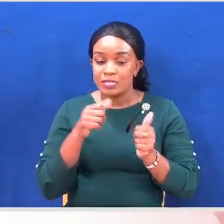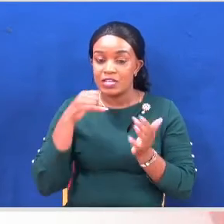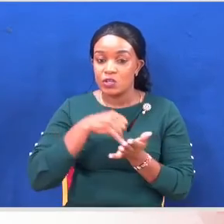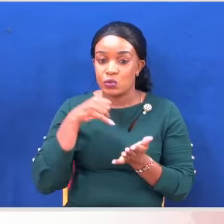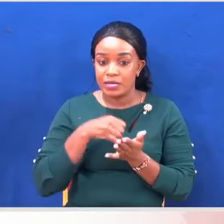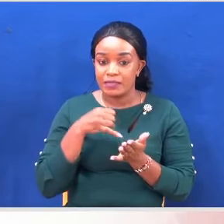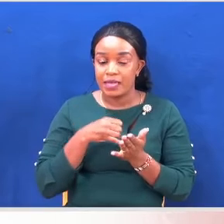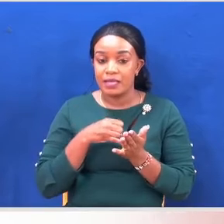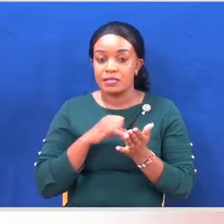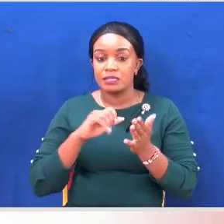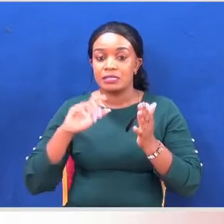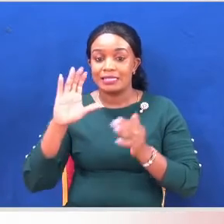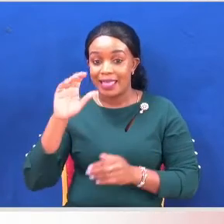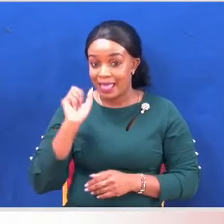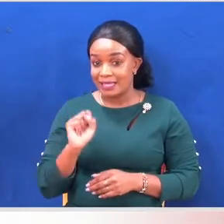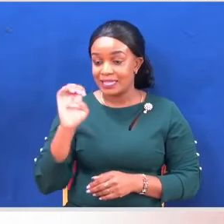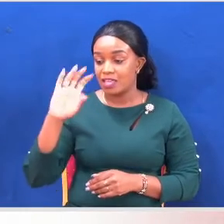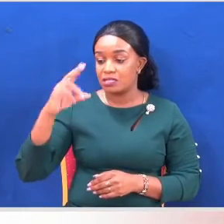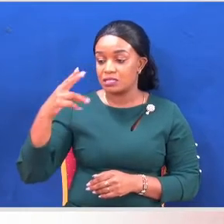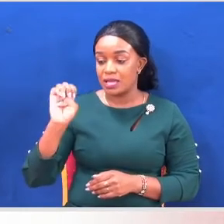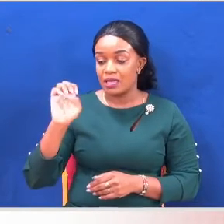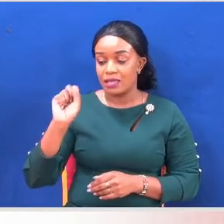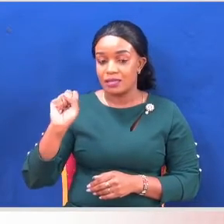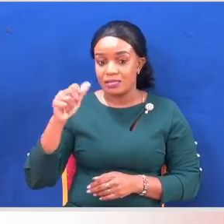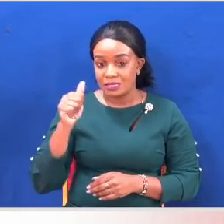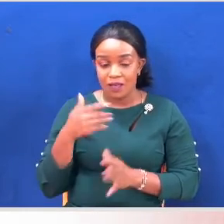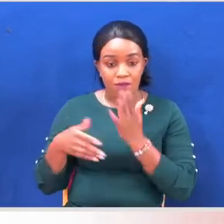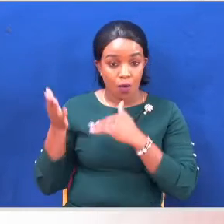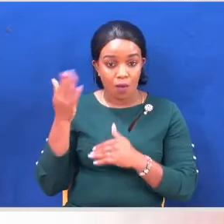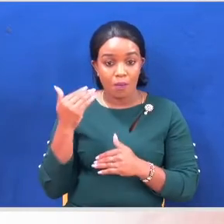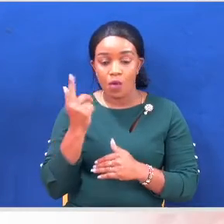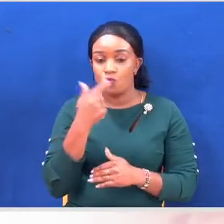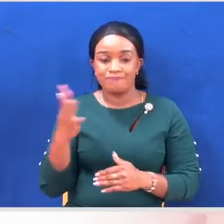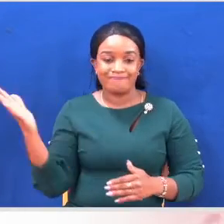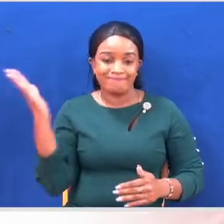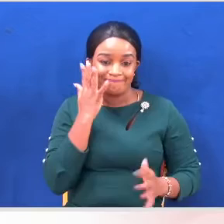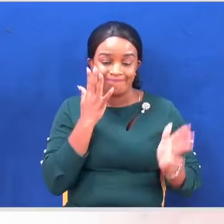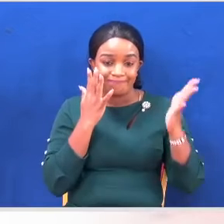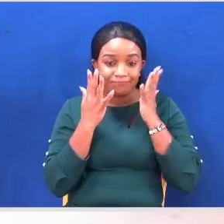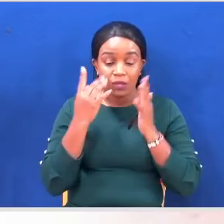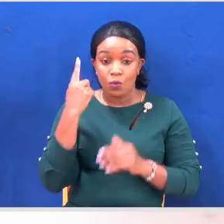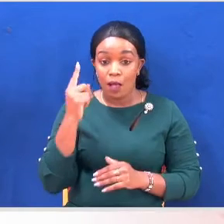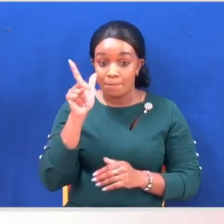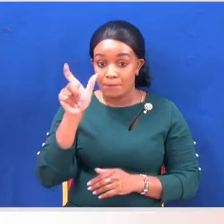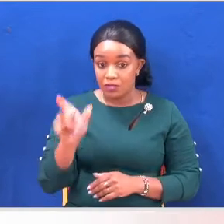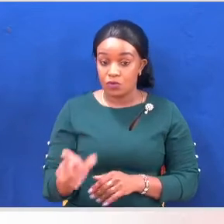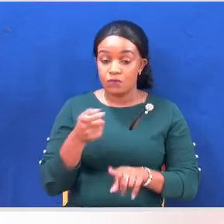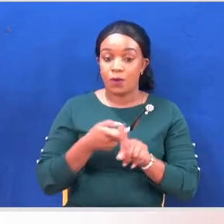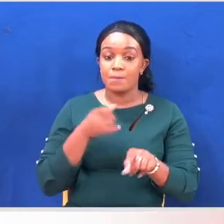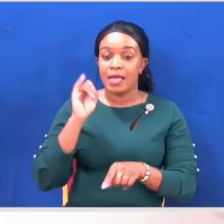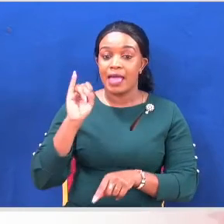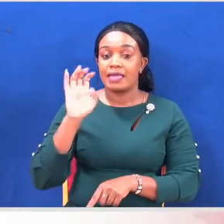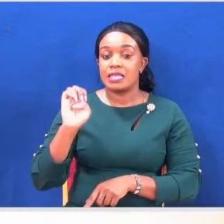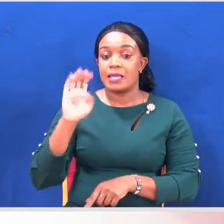ya michezo Rashida Chesa, ambapo anadaiwa kumzaba kofi mmoja wa maafisa wa IEBC katika kituo cha